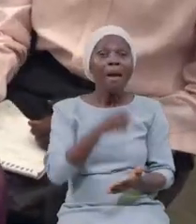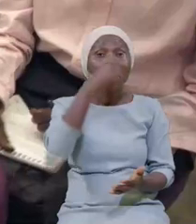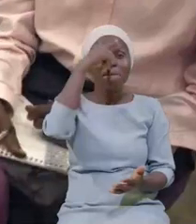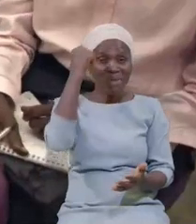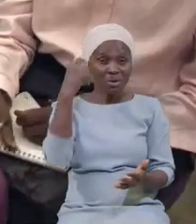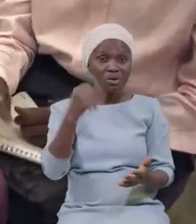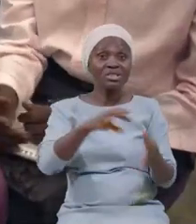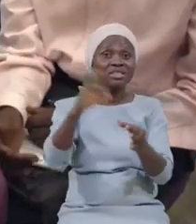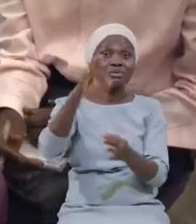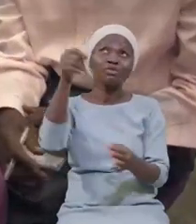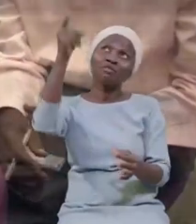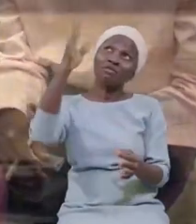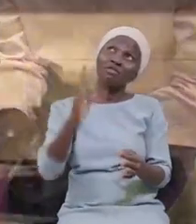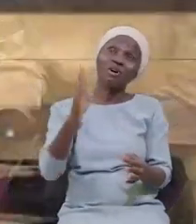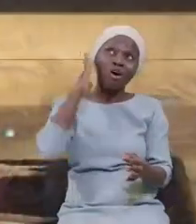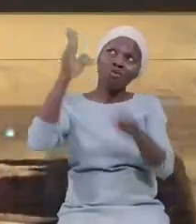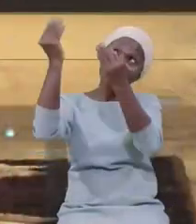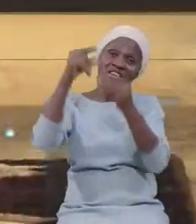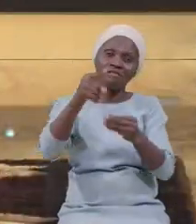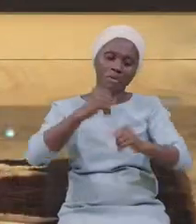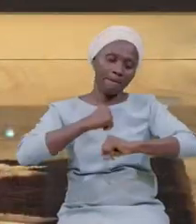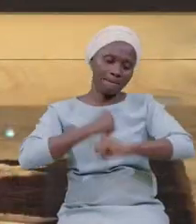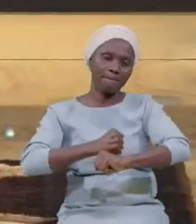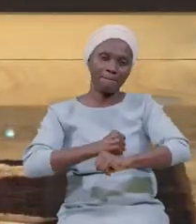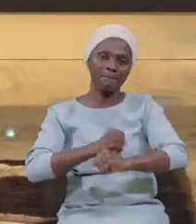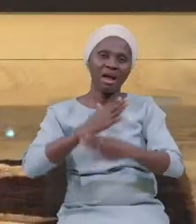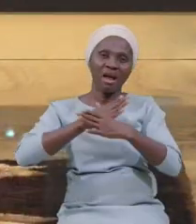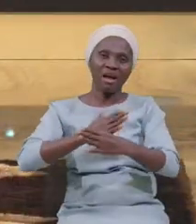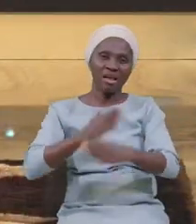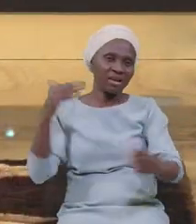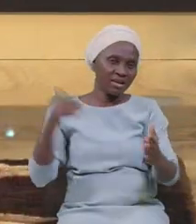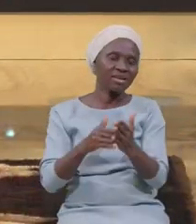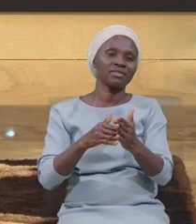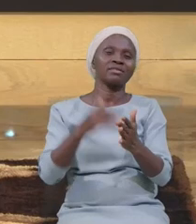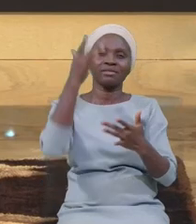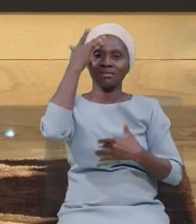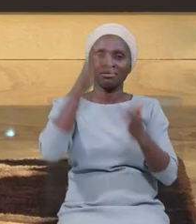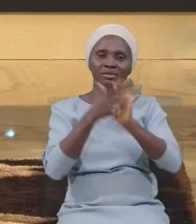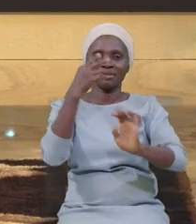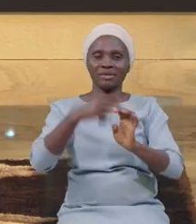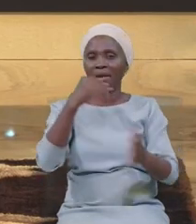Parce que l'Esprit de Dieu va vous accorder la prévention de maladies. Numéro 9.